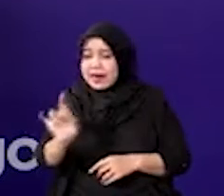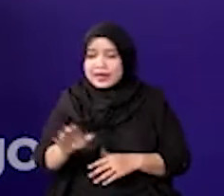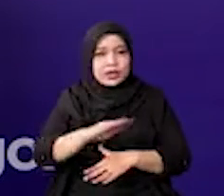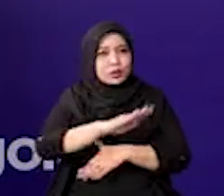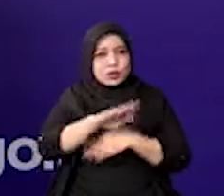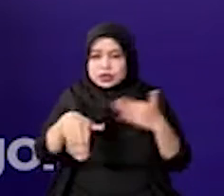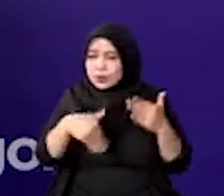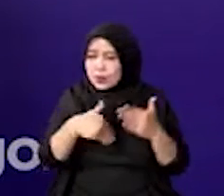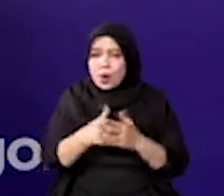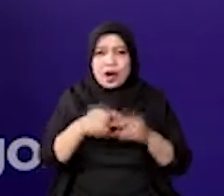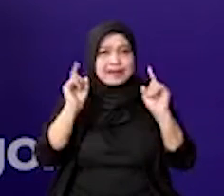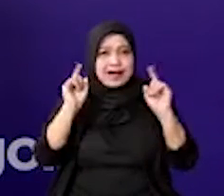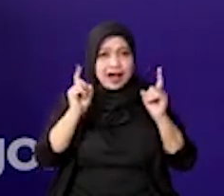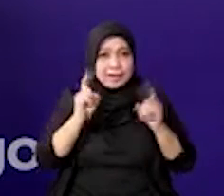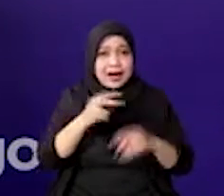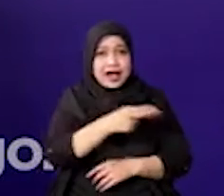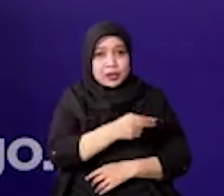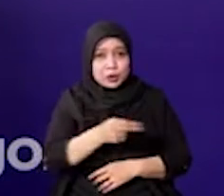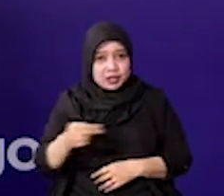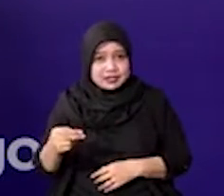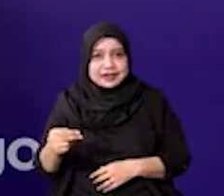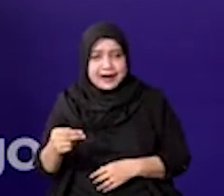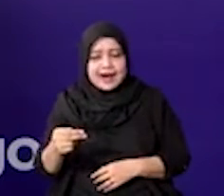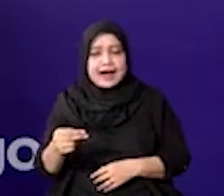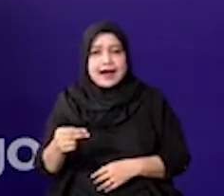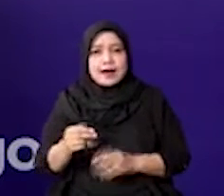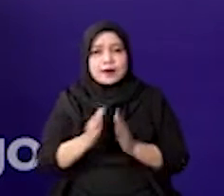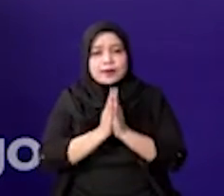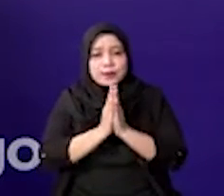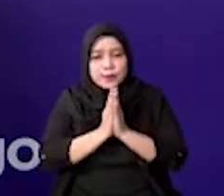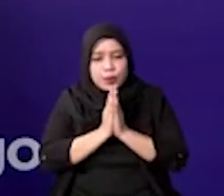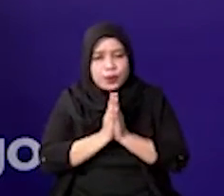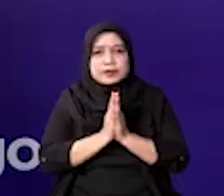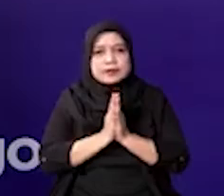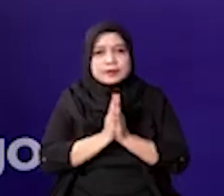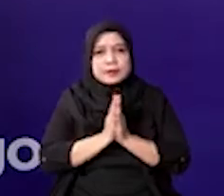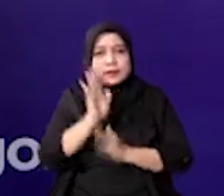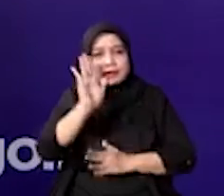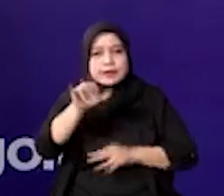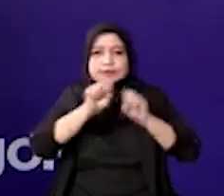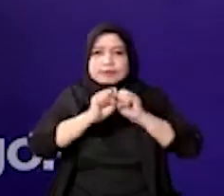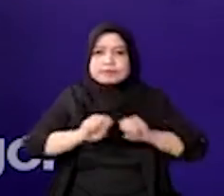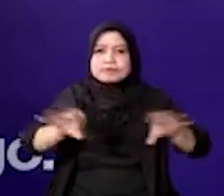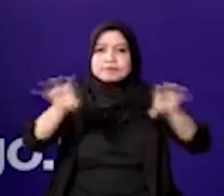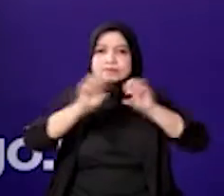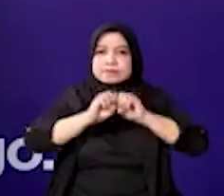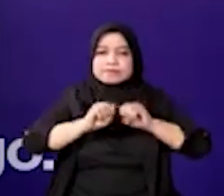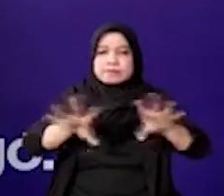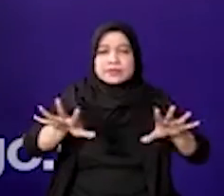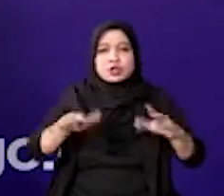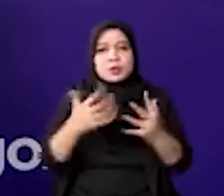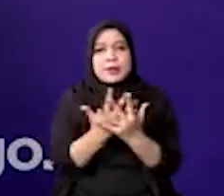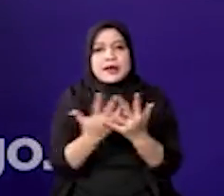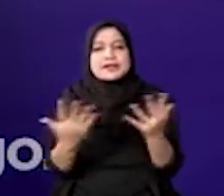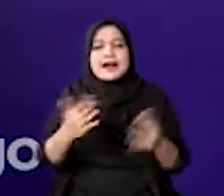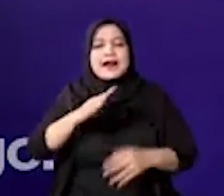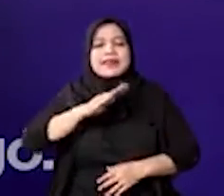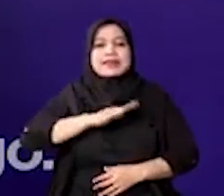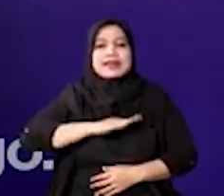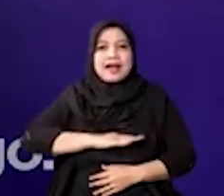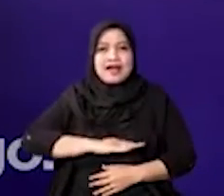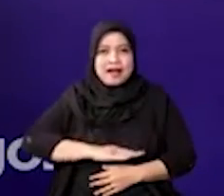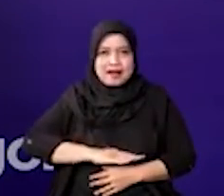mohonul semua agama semua agama yang ada di Indonesia ini hendaknya bisa menyejukkanah bukan